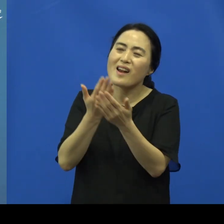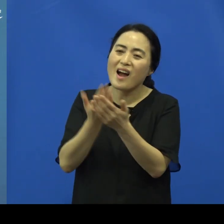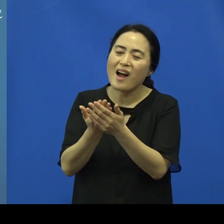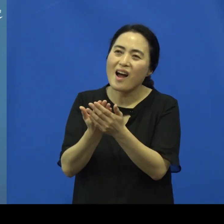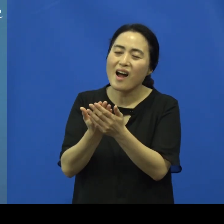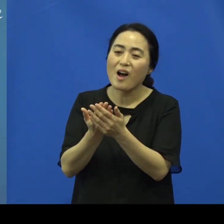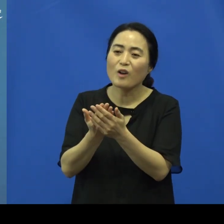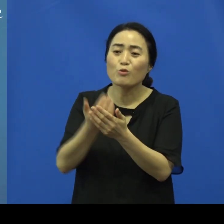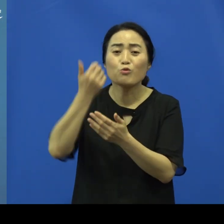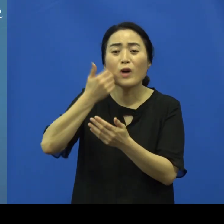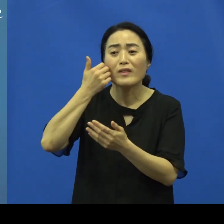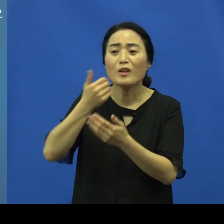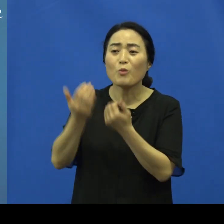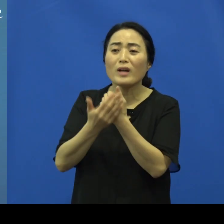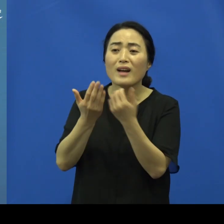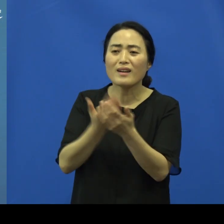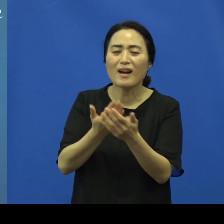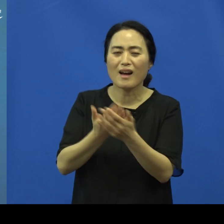하나님밖에 없어요.